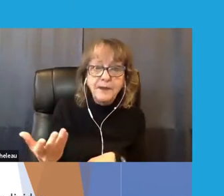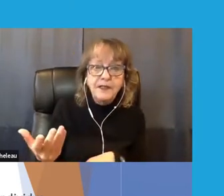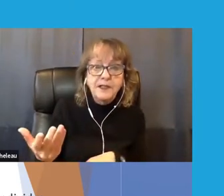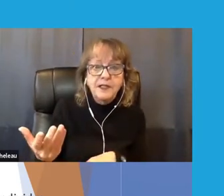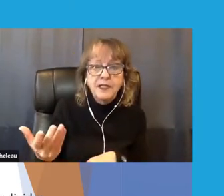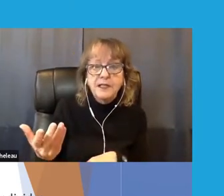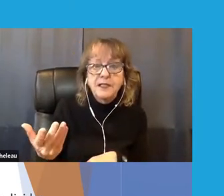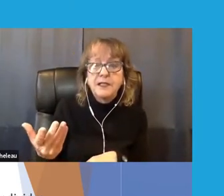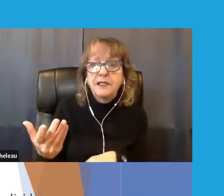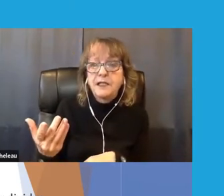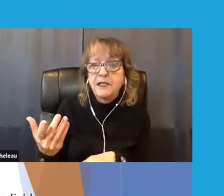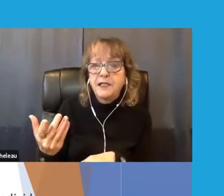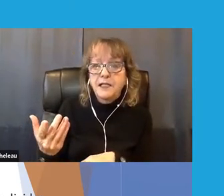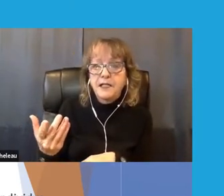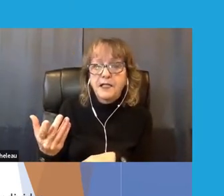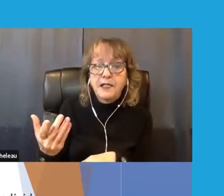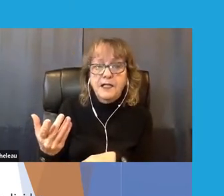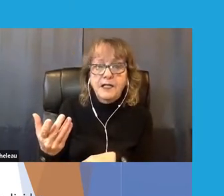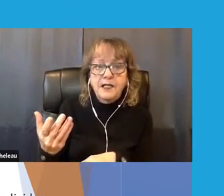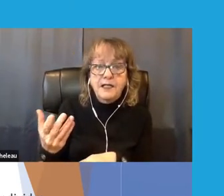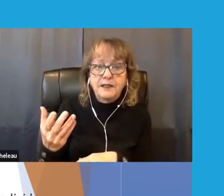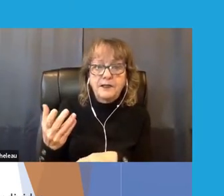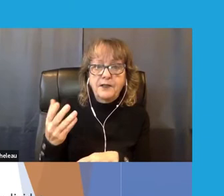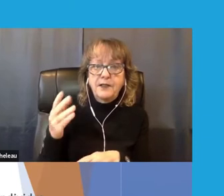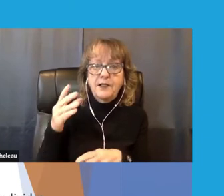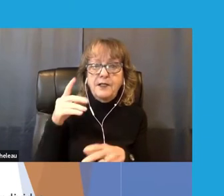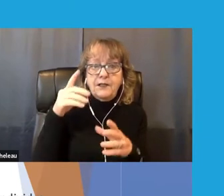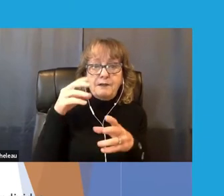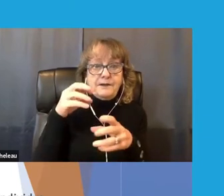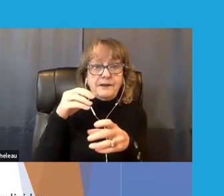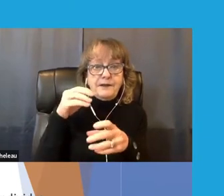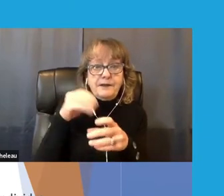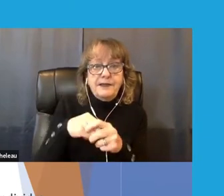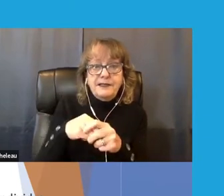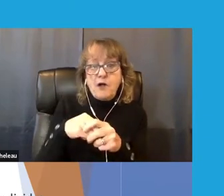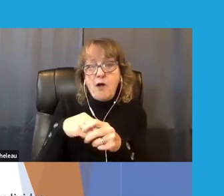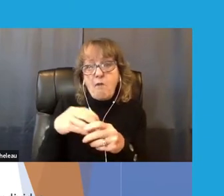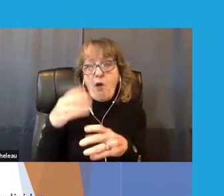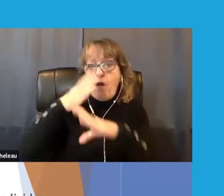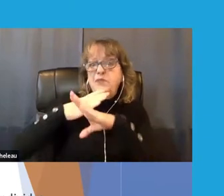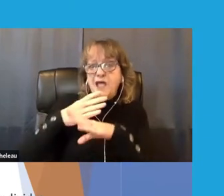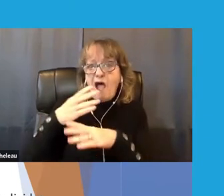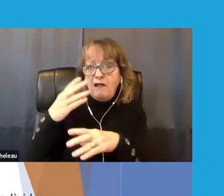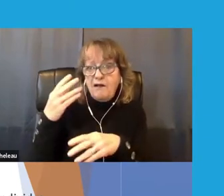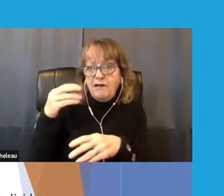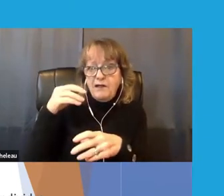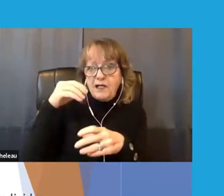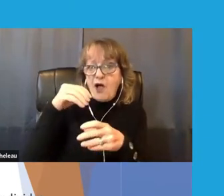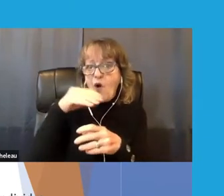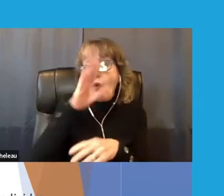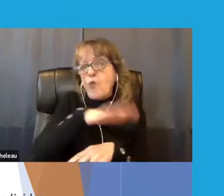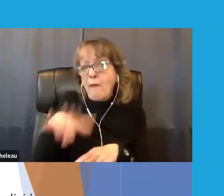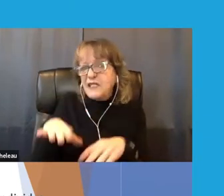Le sexisme et la marginalisation du handicap sont donc des obstacles